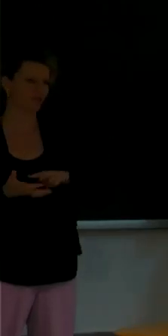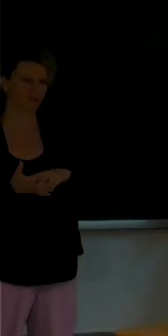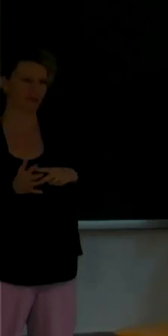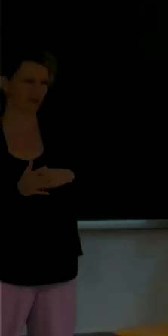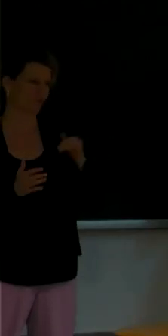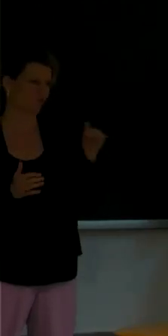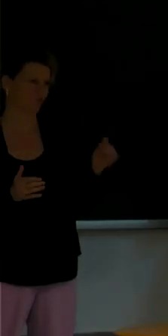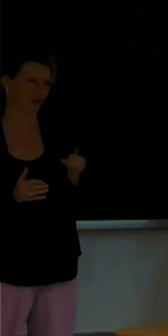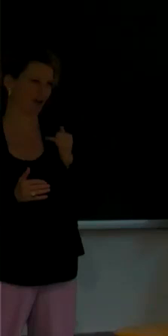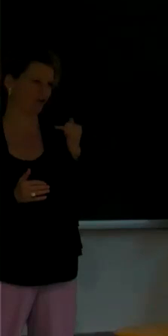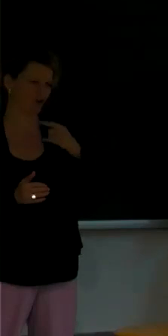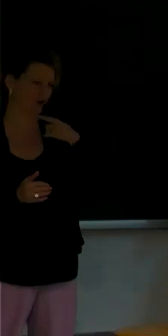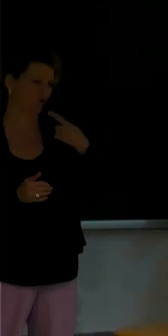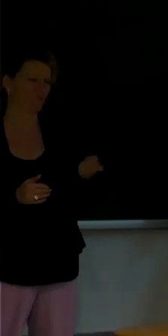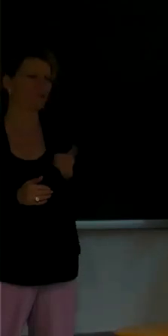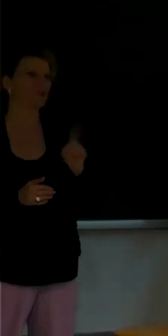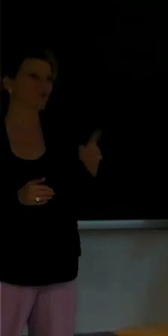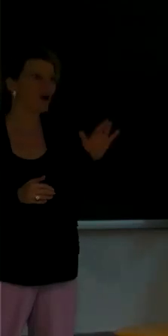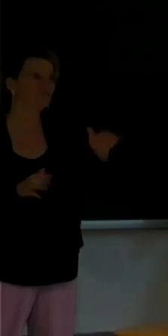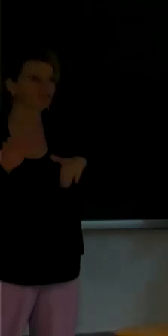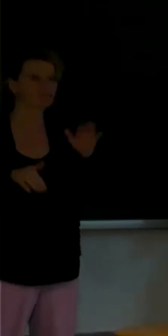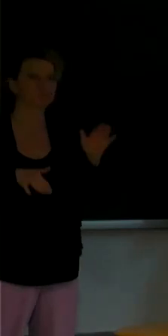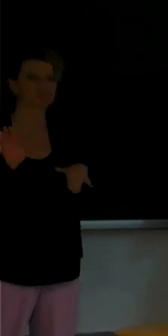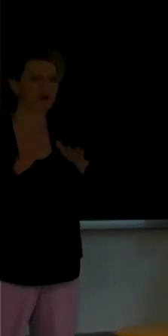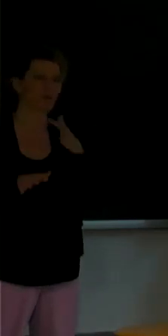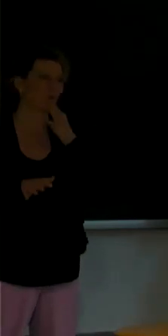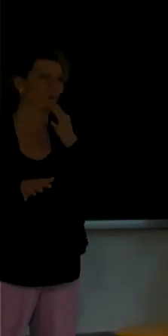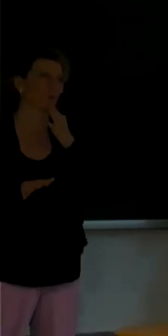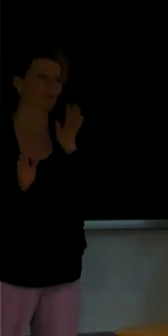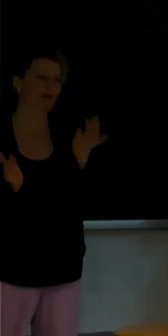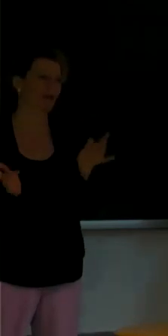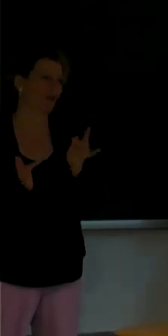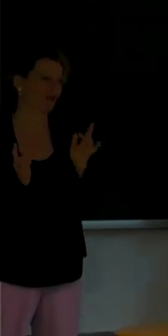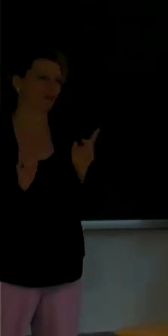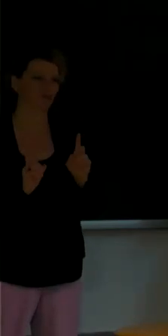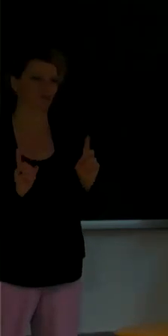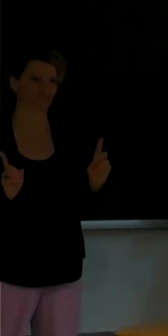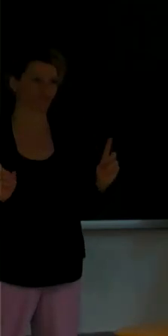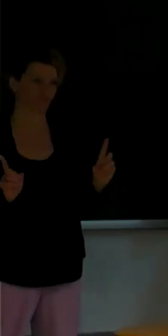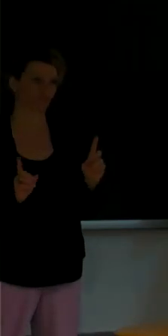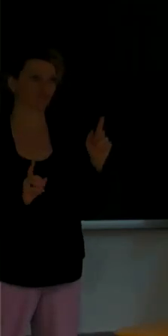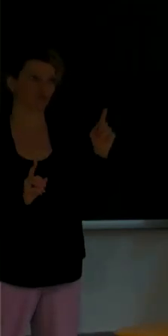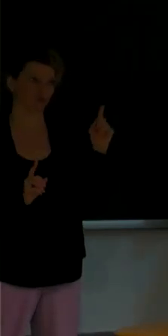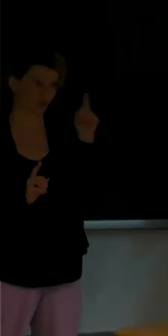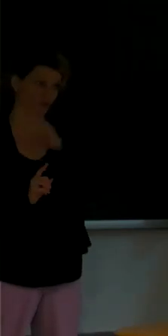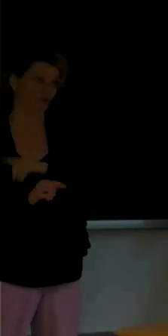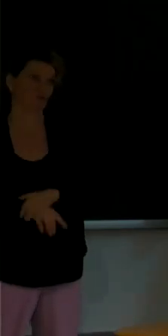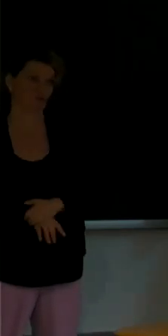percorso facile, non vi dirò per farvi scrivere, ah sì, bello, tutto rose e fiori, no. È difficile e